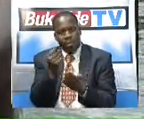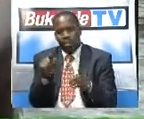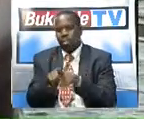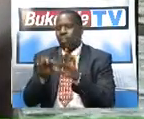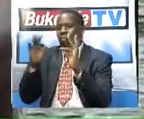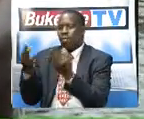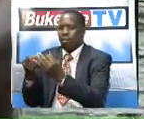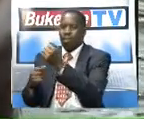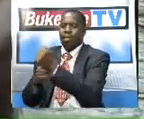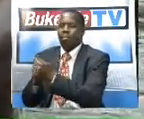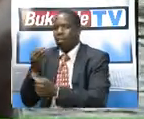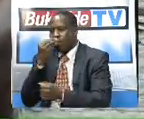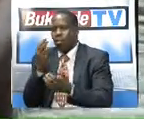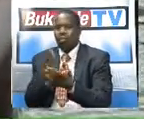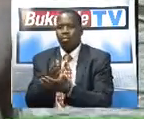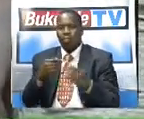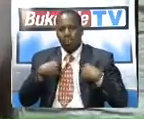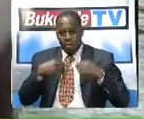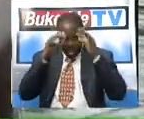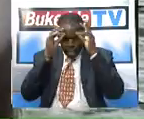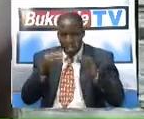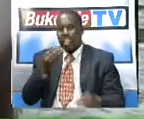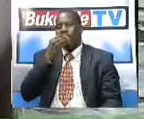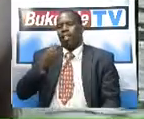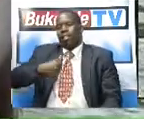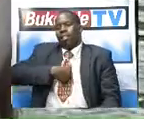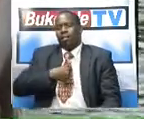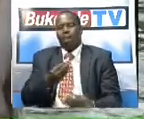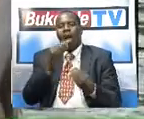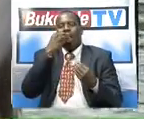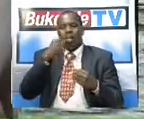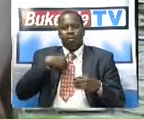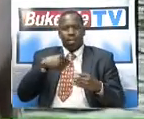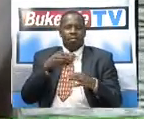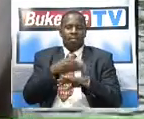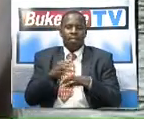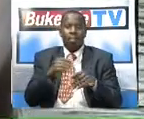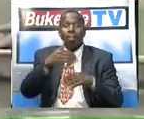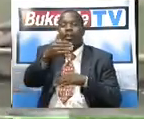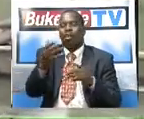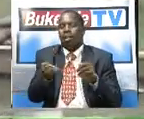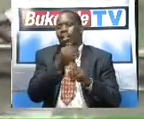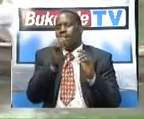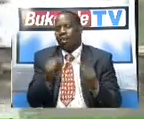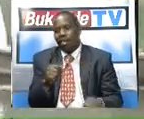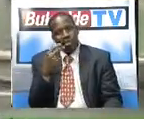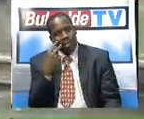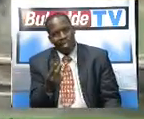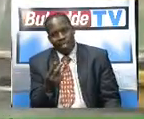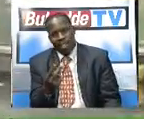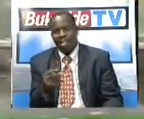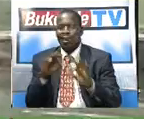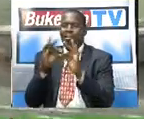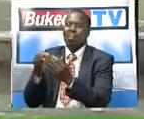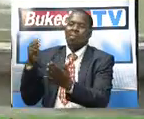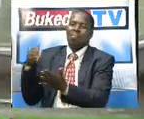wadubalieko atinze kenyini sazevo kulia mbolo kuhia kwa itao kwa sanga na afuna. Ekyewuunyisa ku zaabu